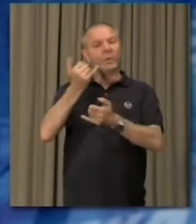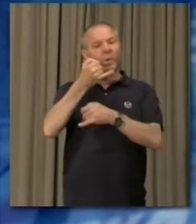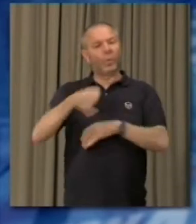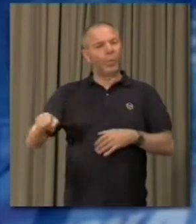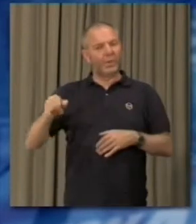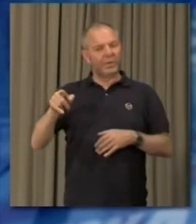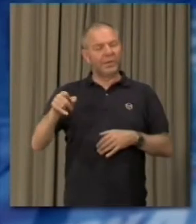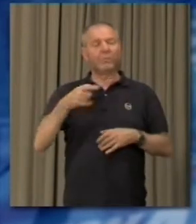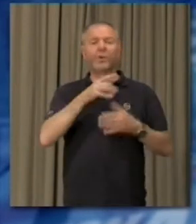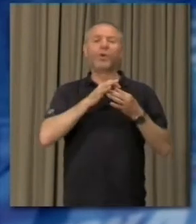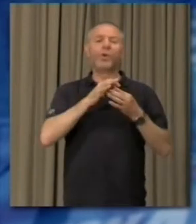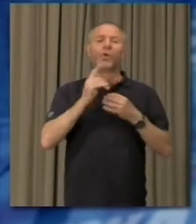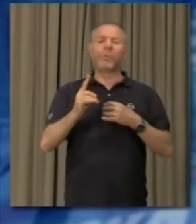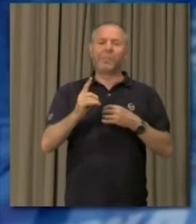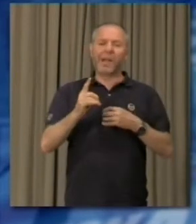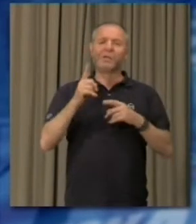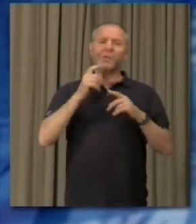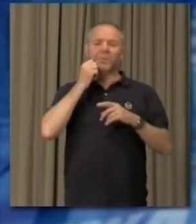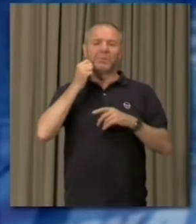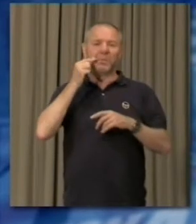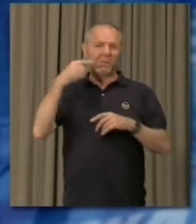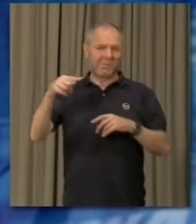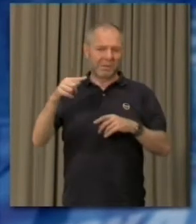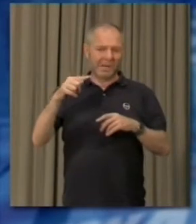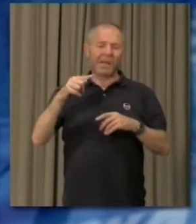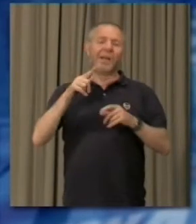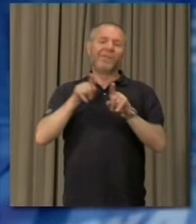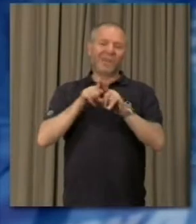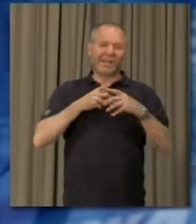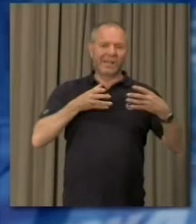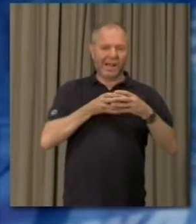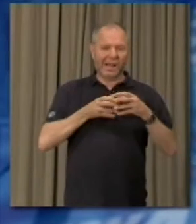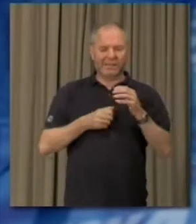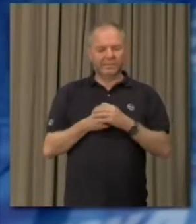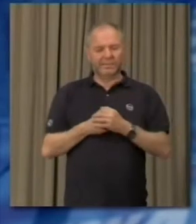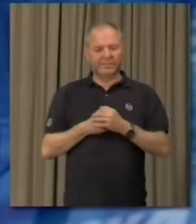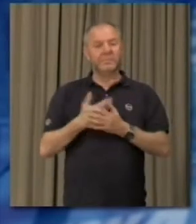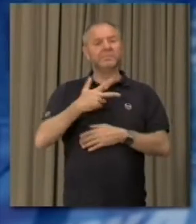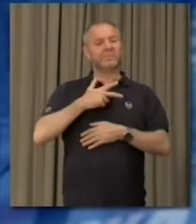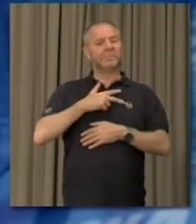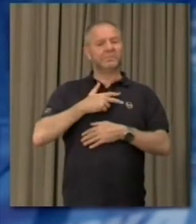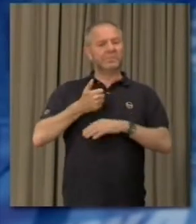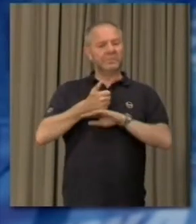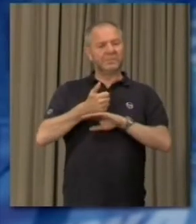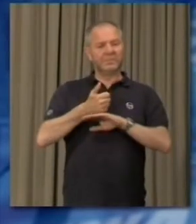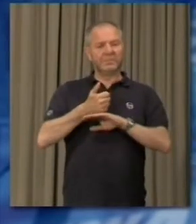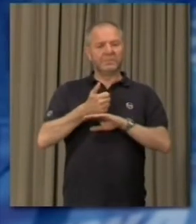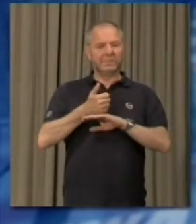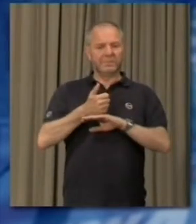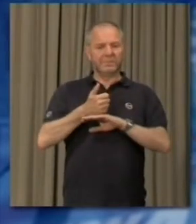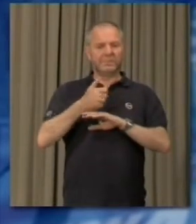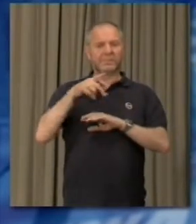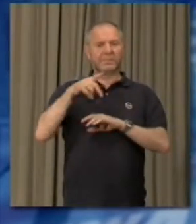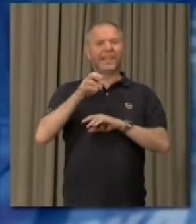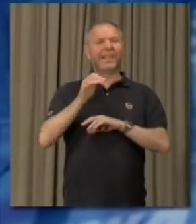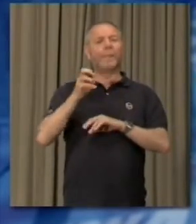stringersi al compagno Ivo, a mamma Lidia e a papà Luigi e ai fratelli Carlo e Michela. Il parroco, che ha officiato il rito funebre, Don Andrea